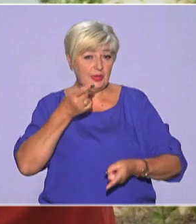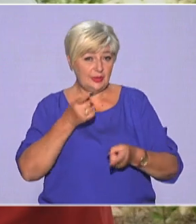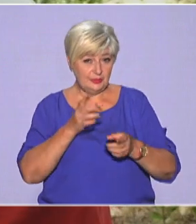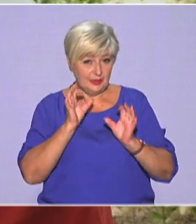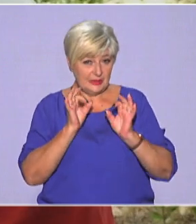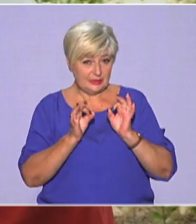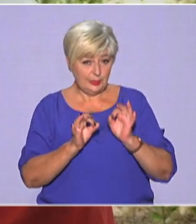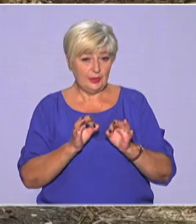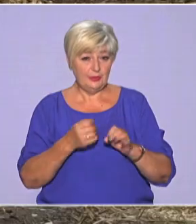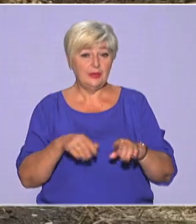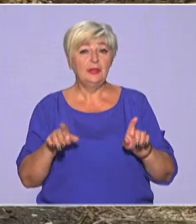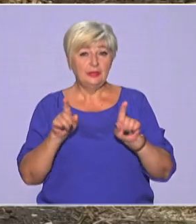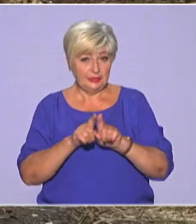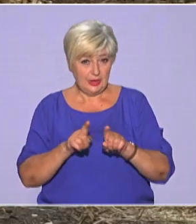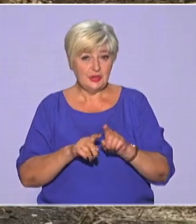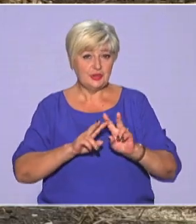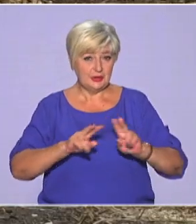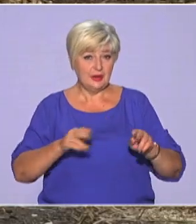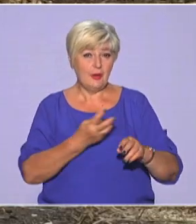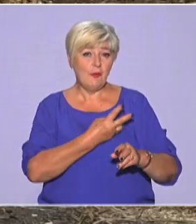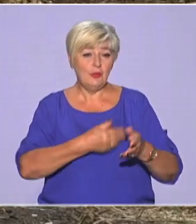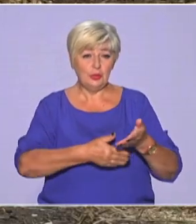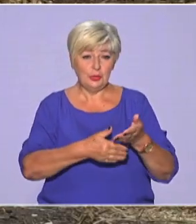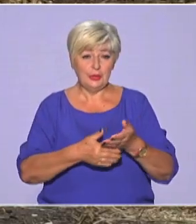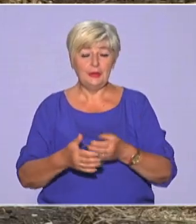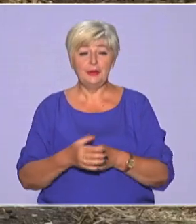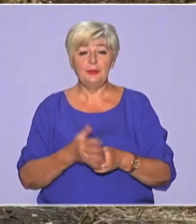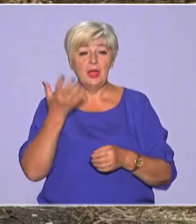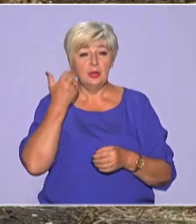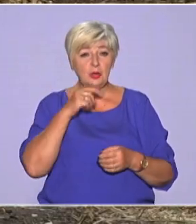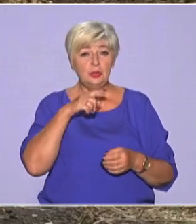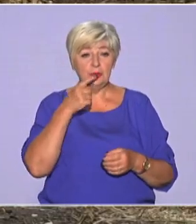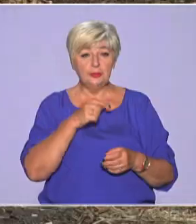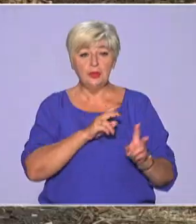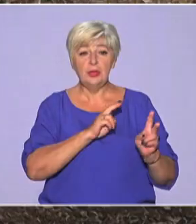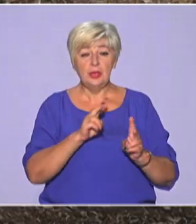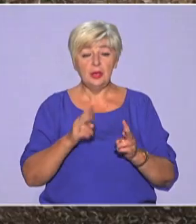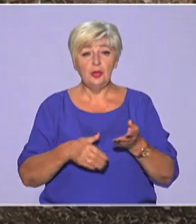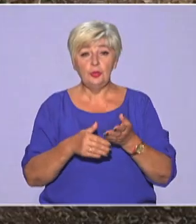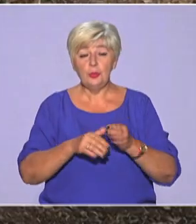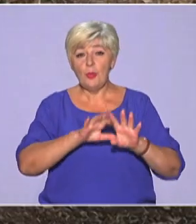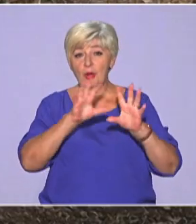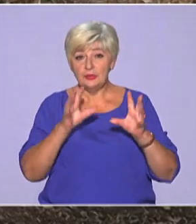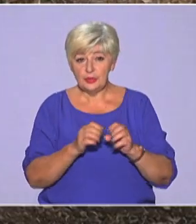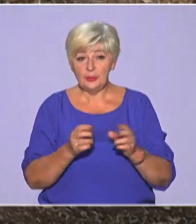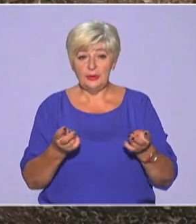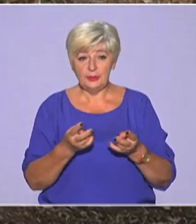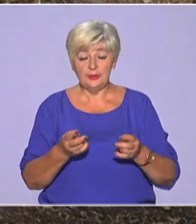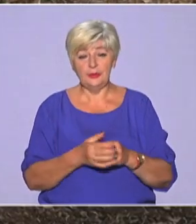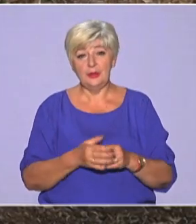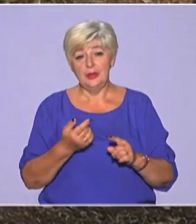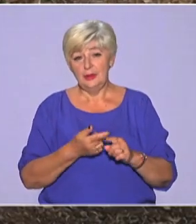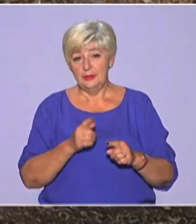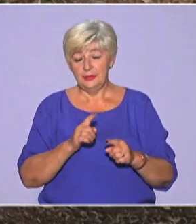по своїй суті волонтери є. І ми тому їм допомагаємо. А коли ми говоримо, яка допомога взагалі потрібна, це дуже